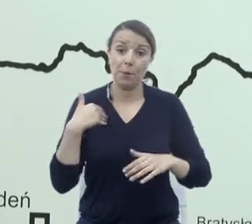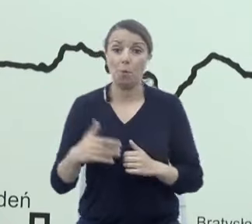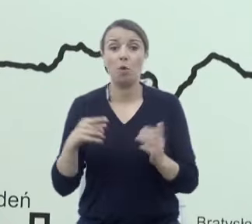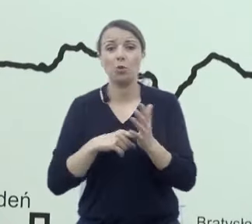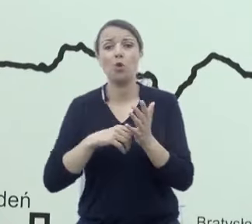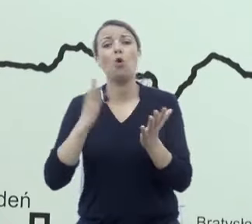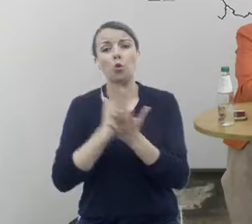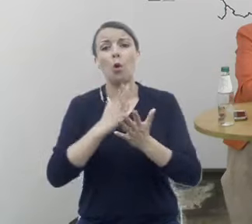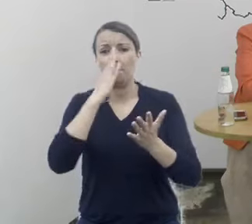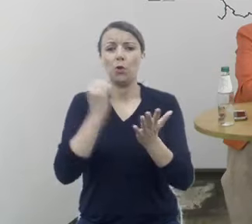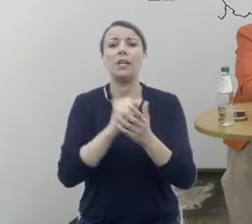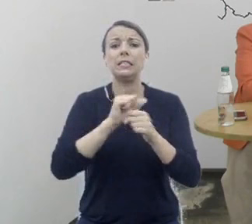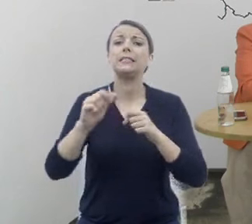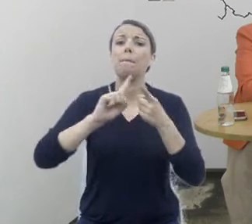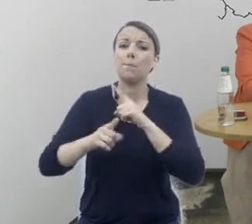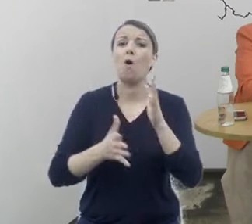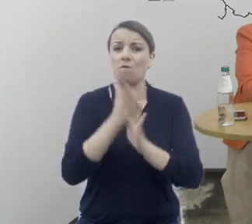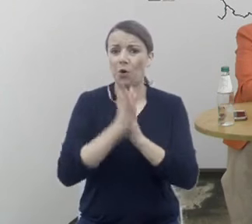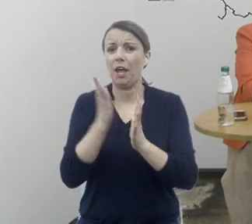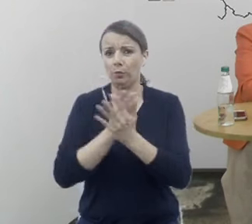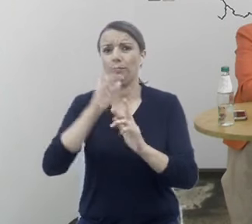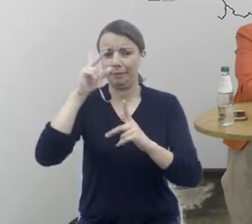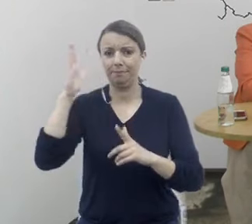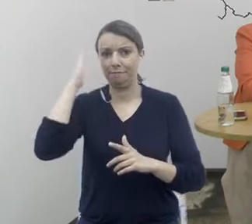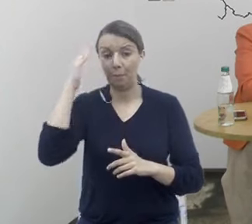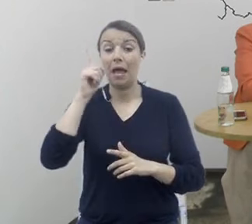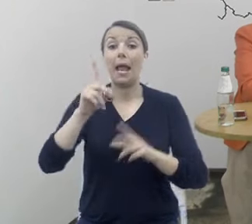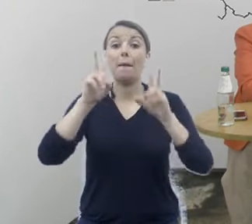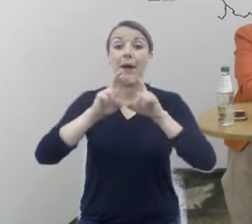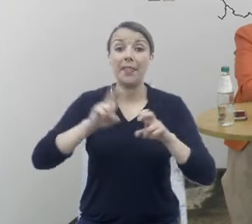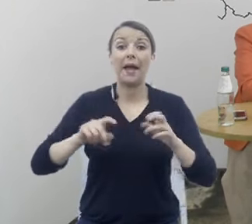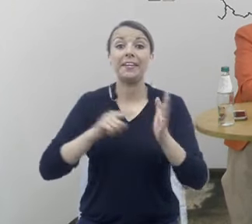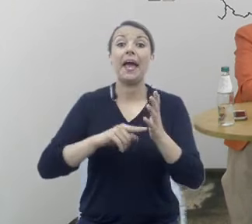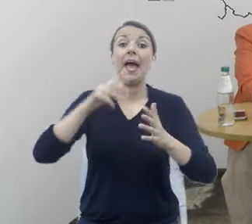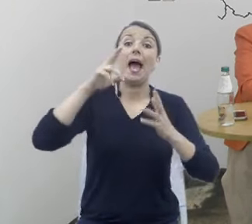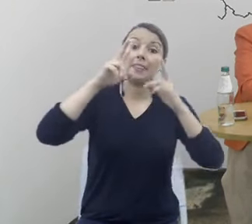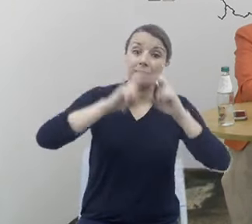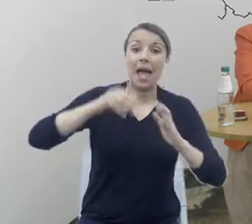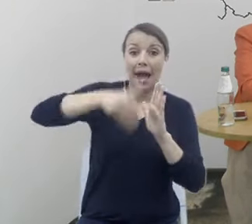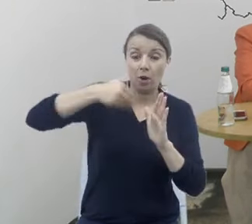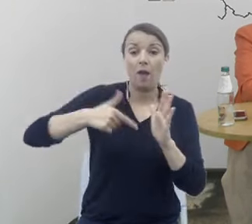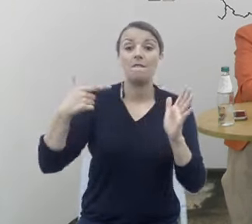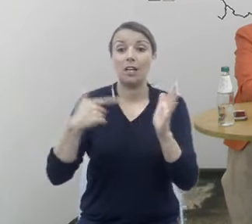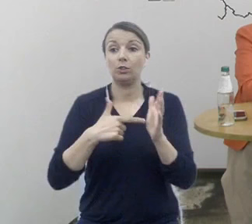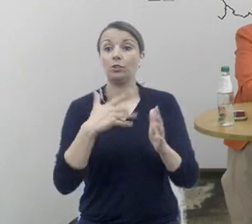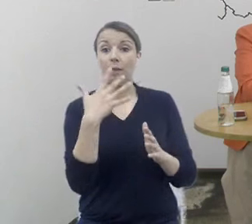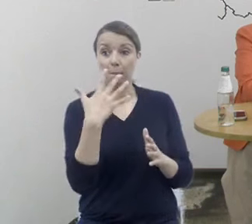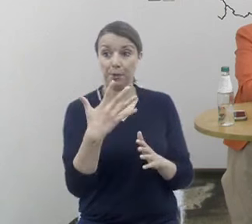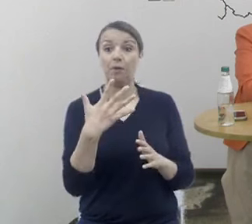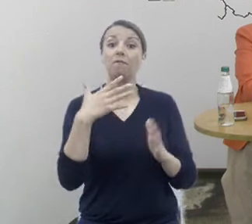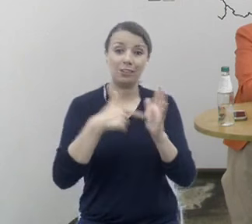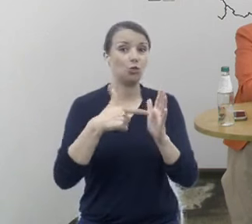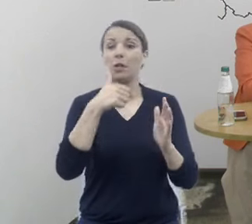zdarzeniach. Natomiast badania archeologiczne z 2001 roku, które